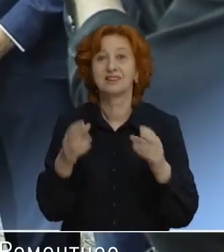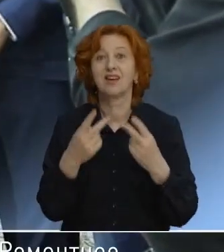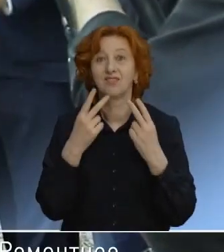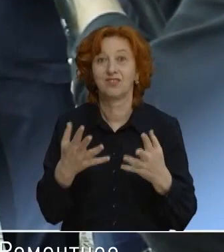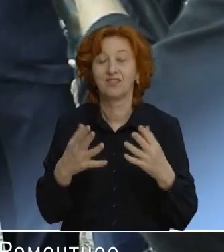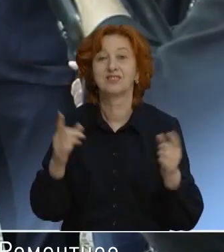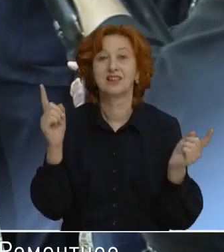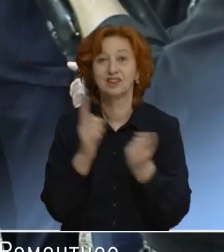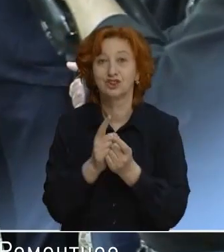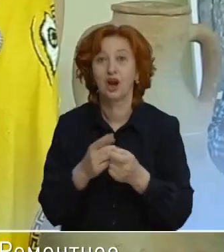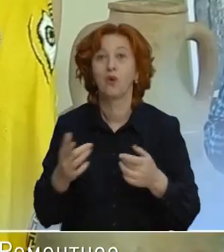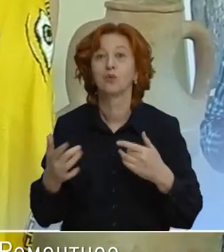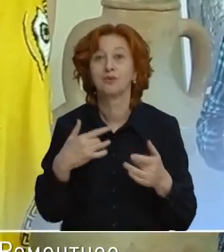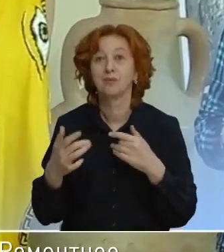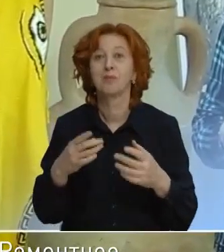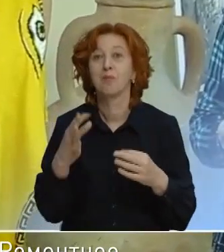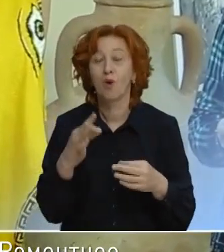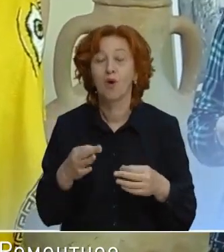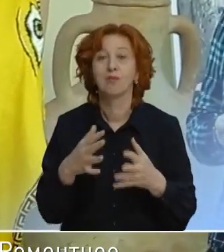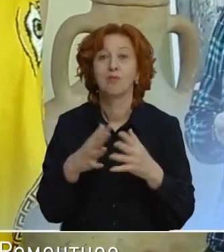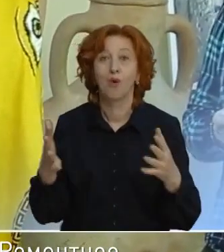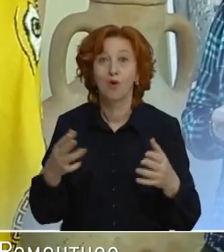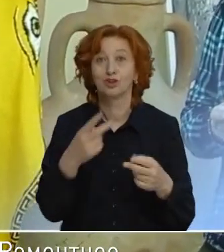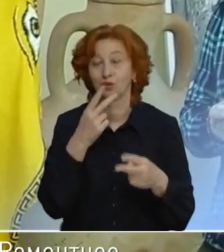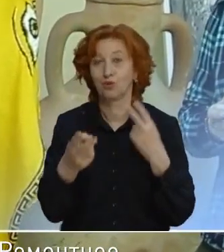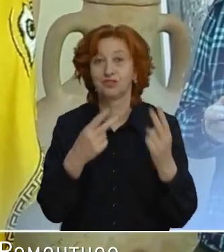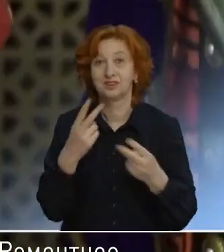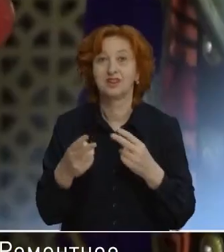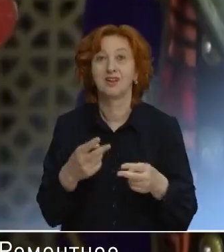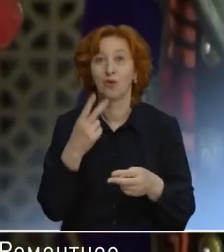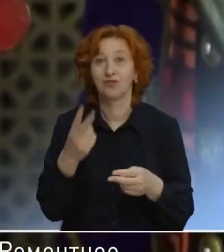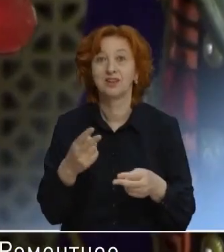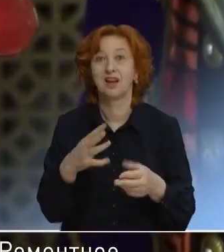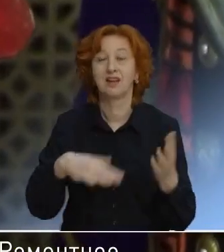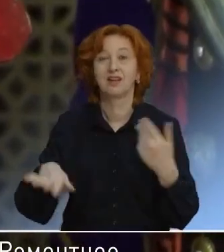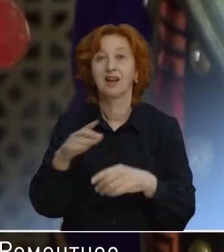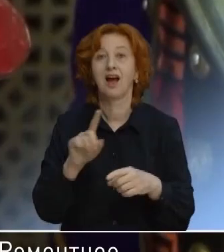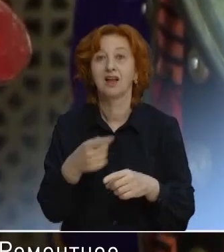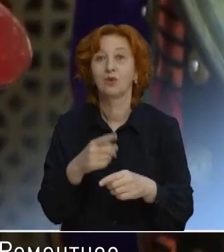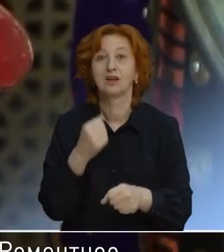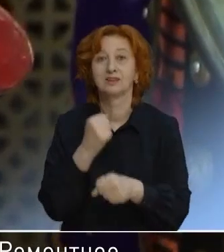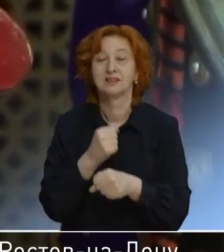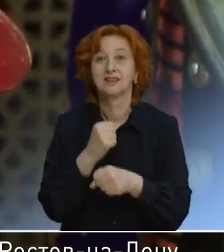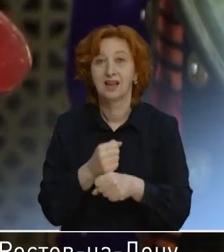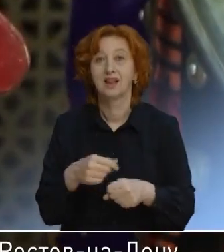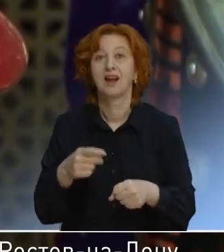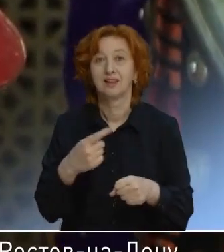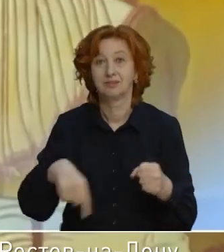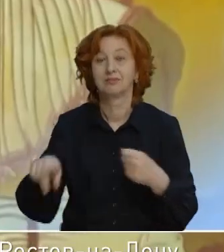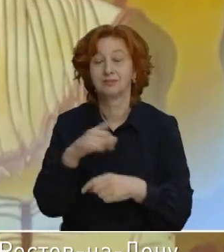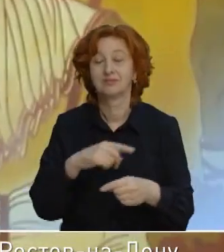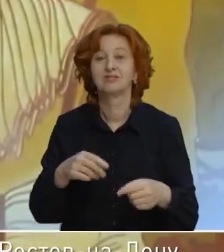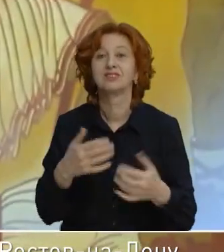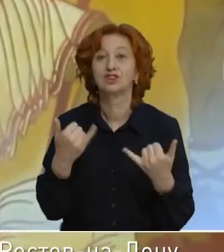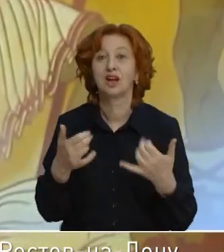здесь встречают министров, а 6 тысяч лет назад тут первый раз встретили греков, которые сделали Танаис крупным торговым центром.